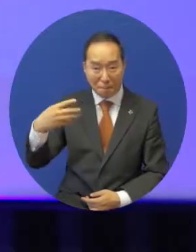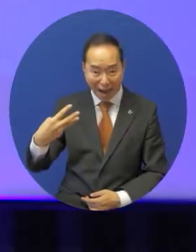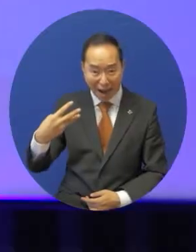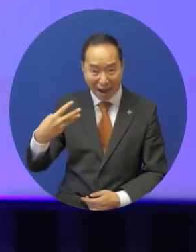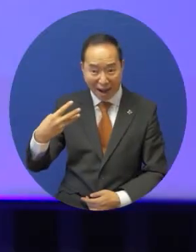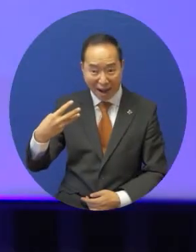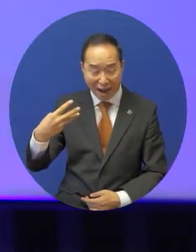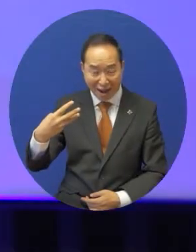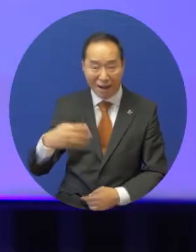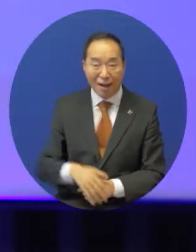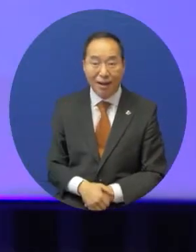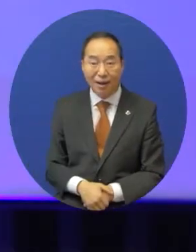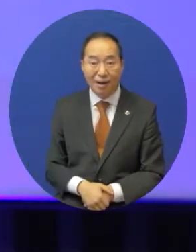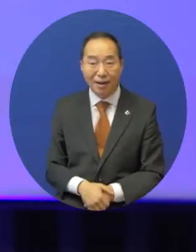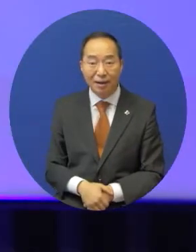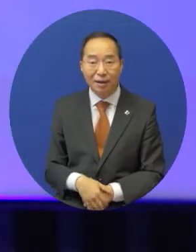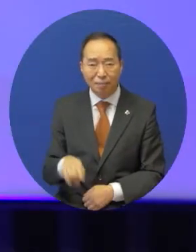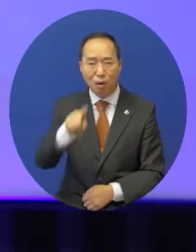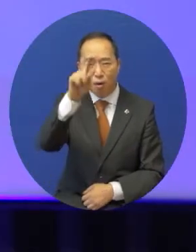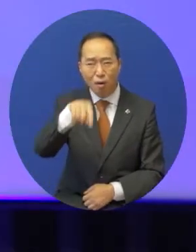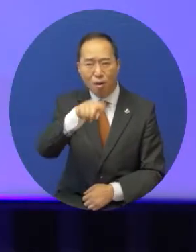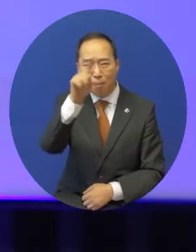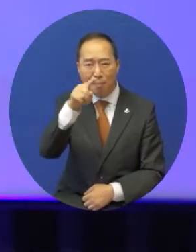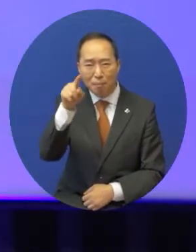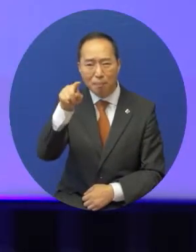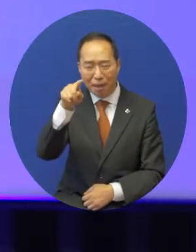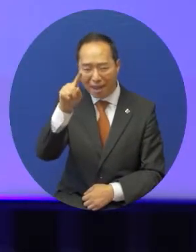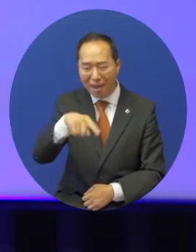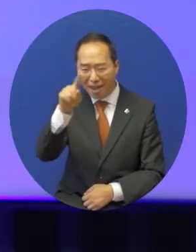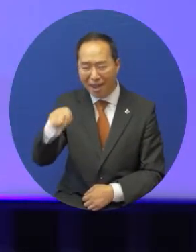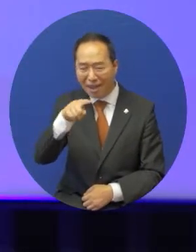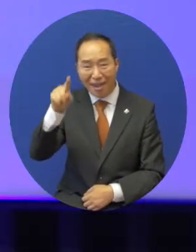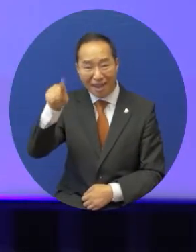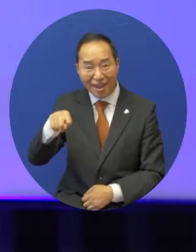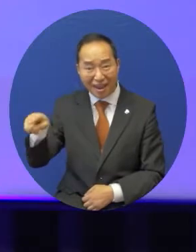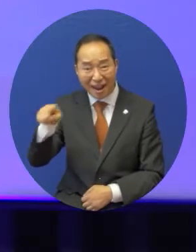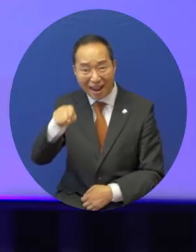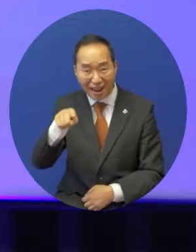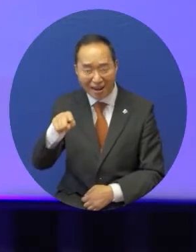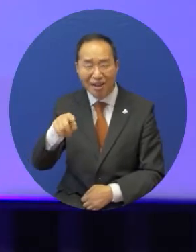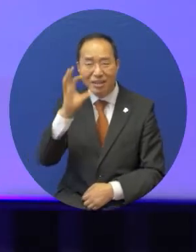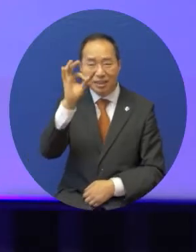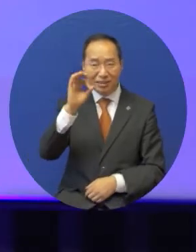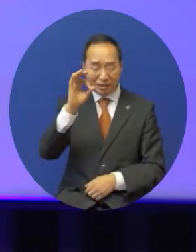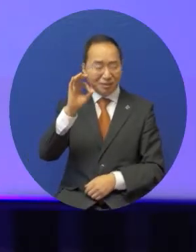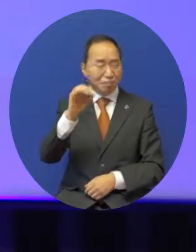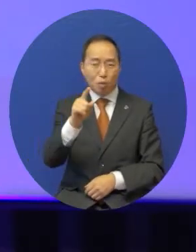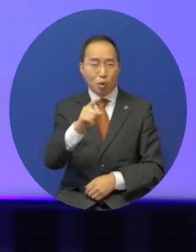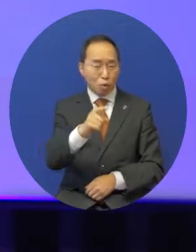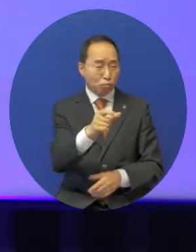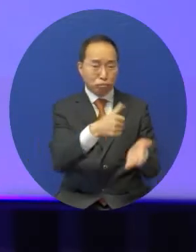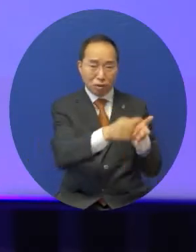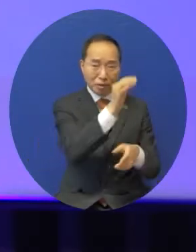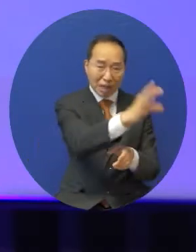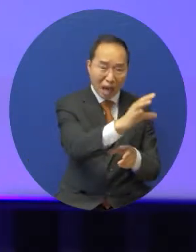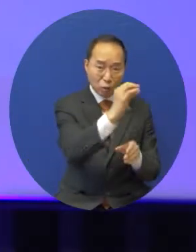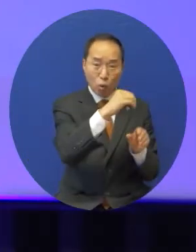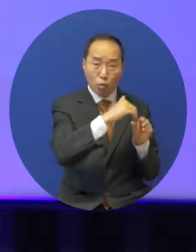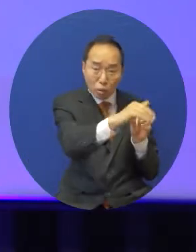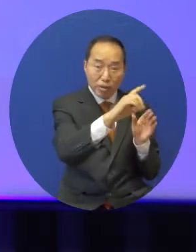말해서 인터넷으로 돈을 결제하는 그런 시스템인데, 거기에